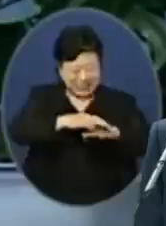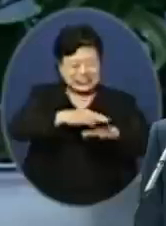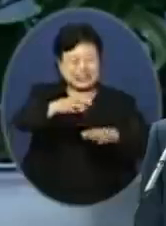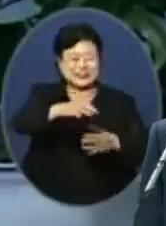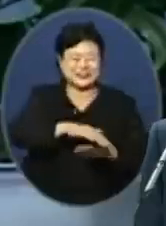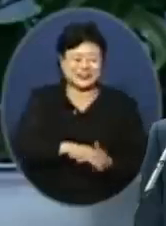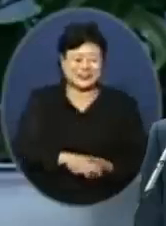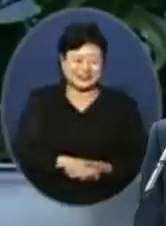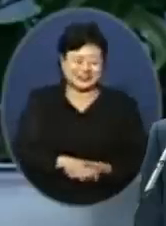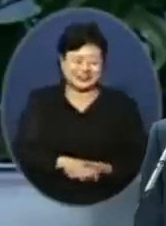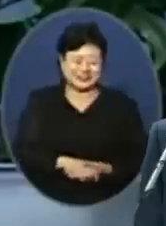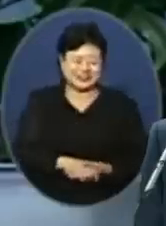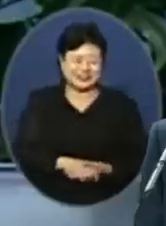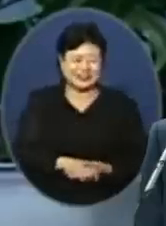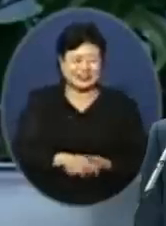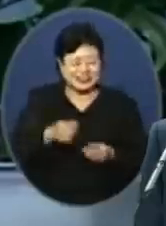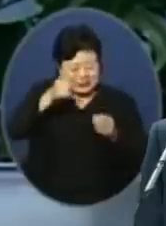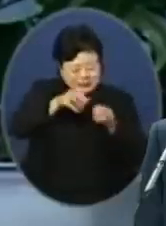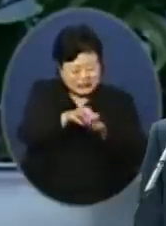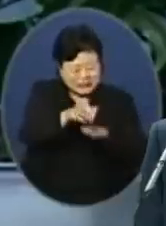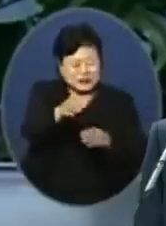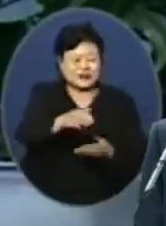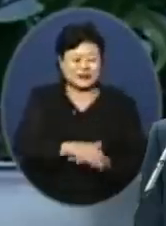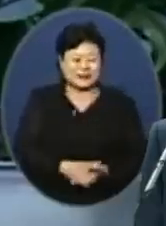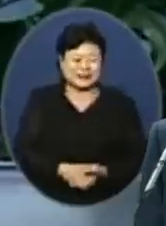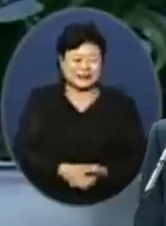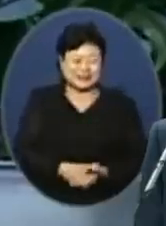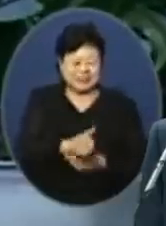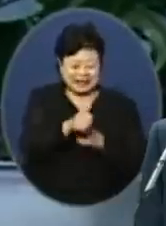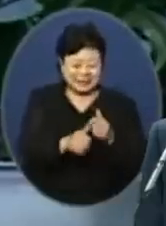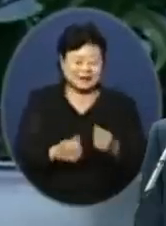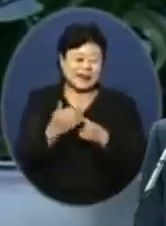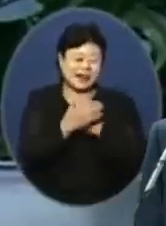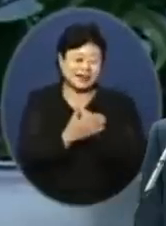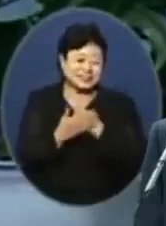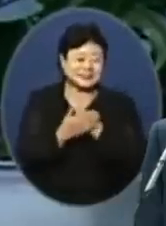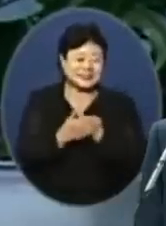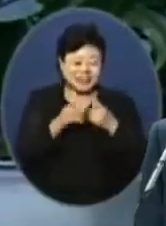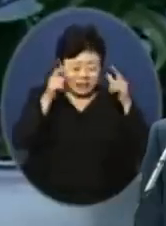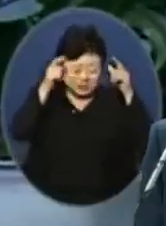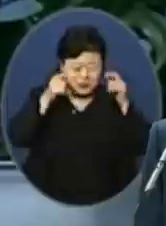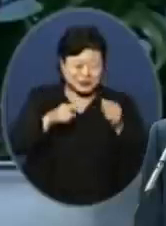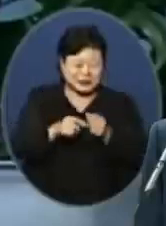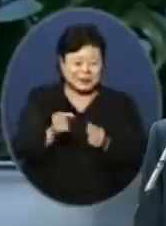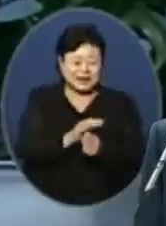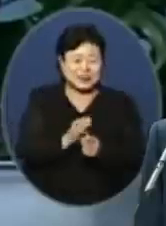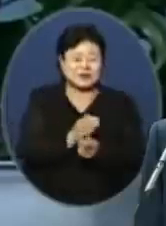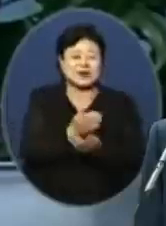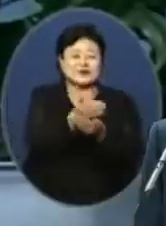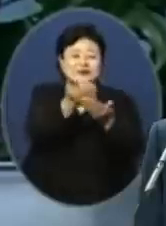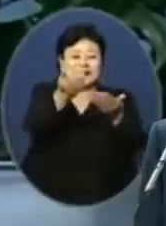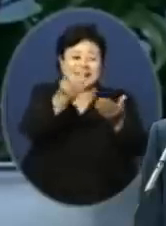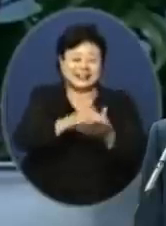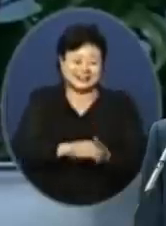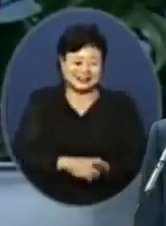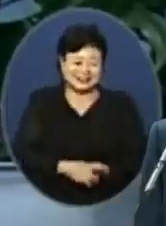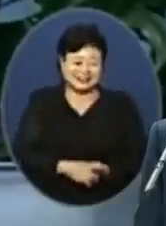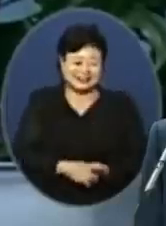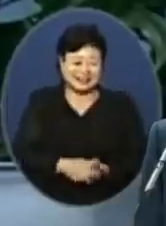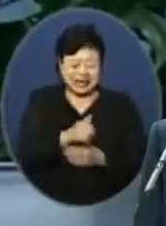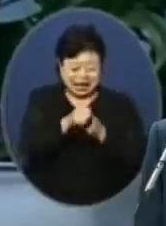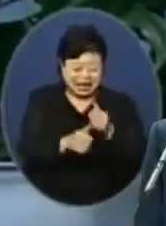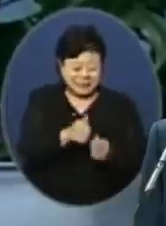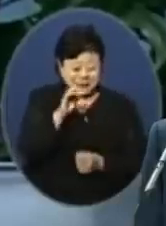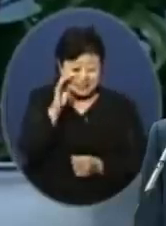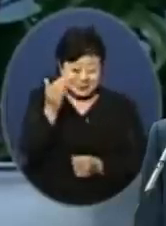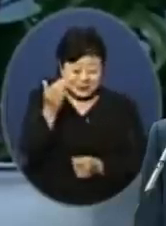끼워주고 신발을 신겨주고 하나님의 은혜의 송아지를 잡아서 대접해 주는 것입니다. 이런